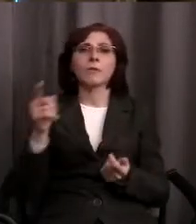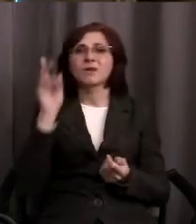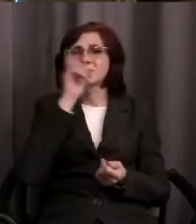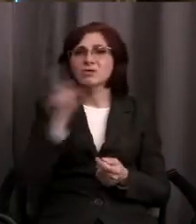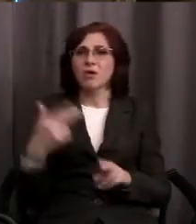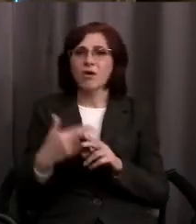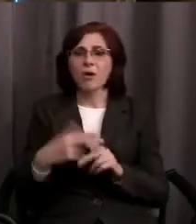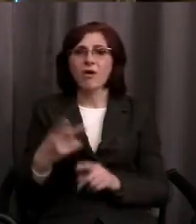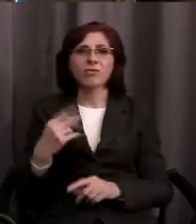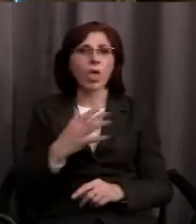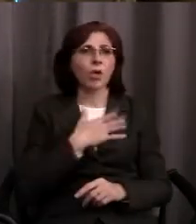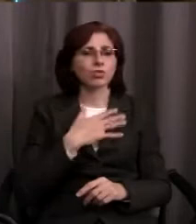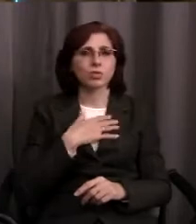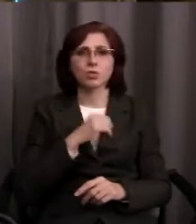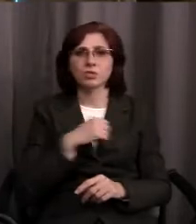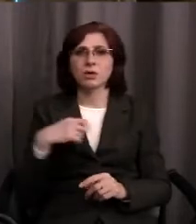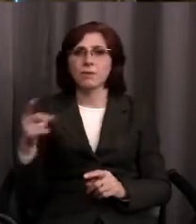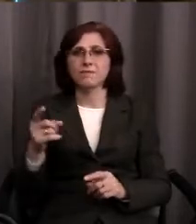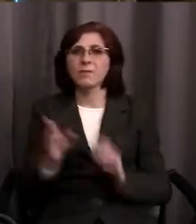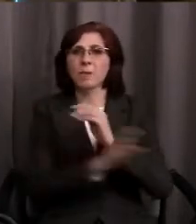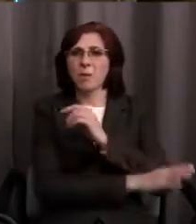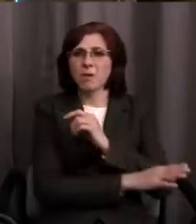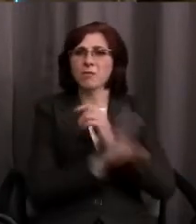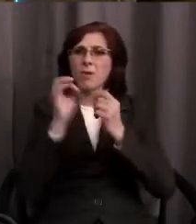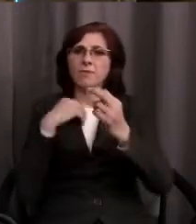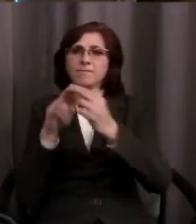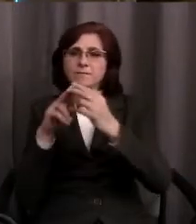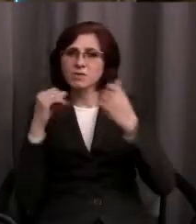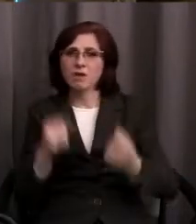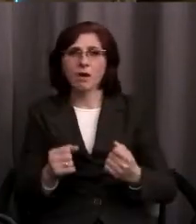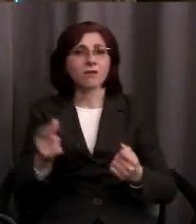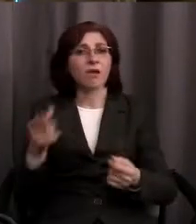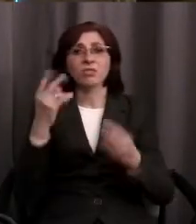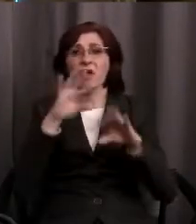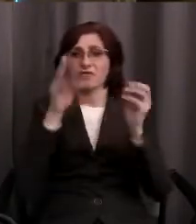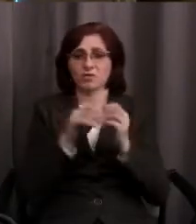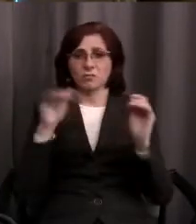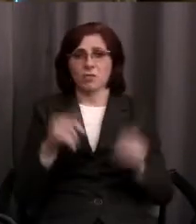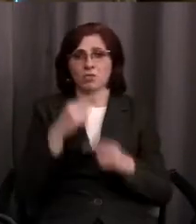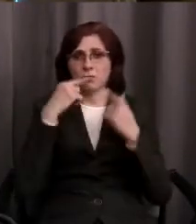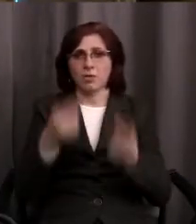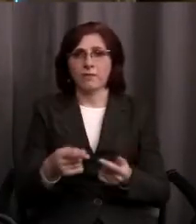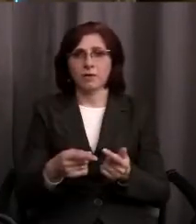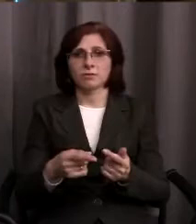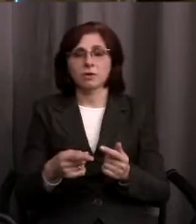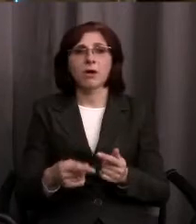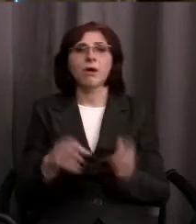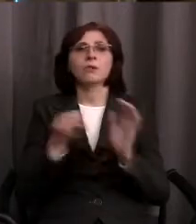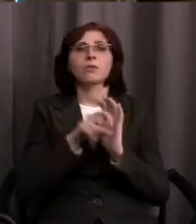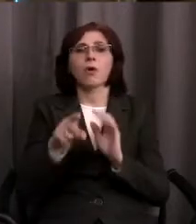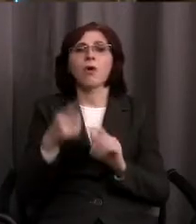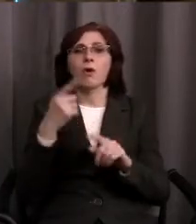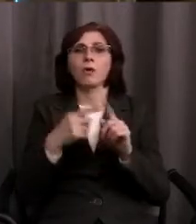się w jakiś sposób pominięty, a też nie wszystko można poruszyć. Do